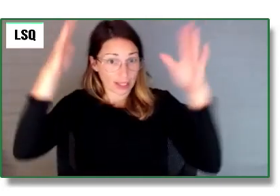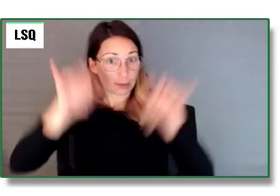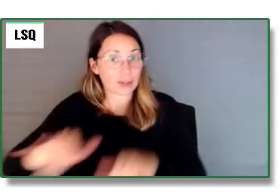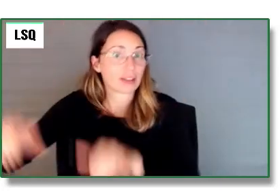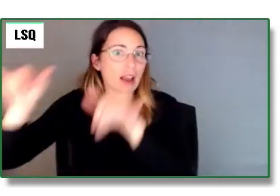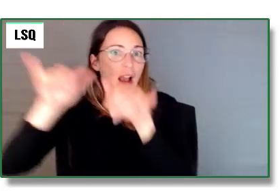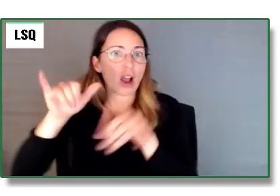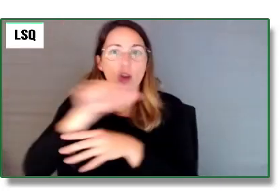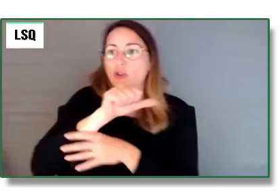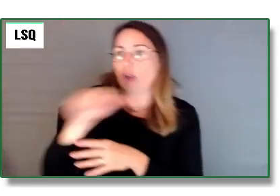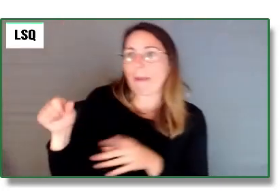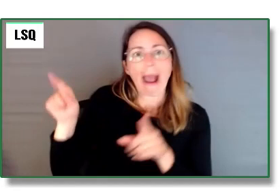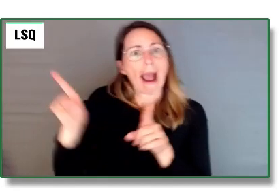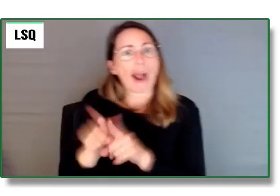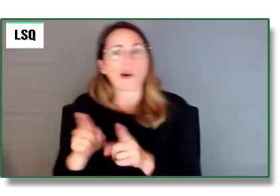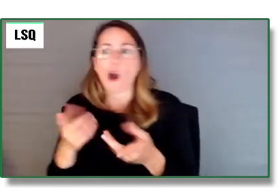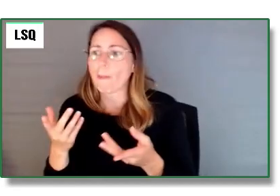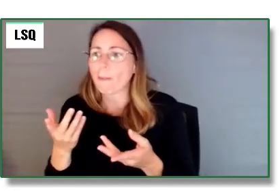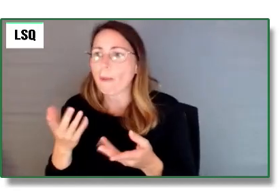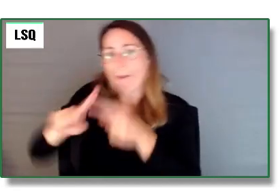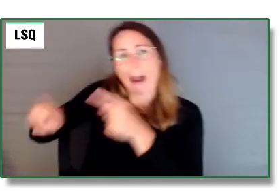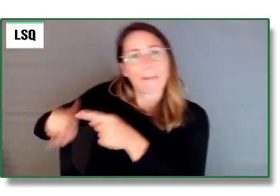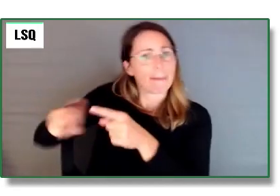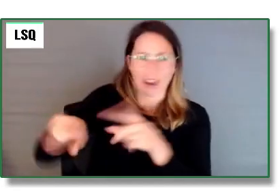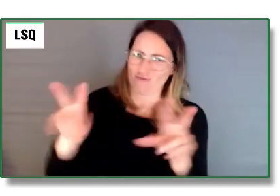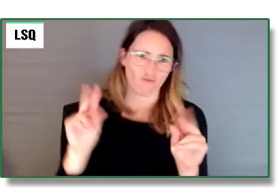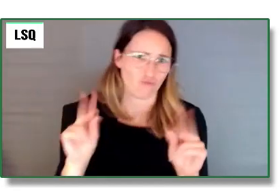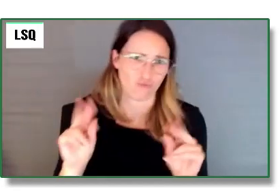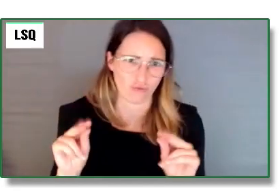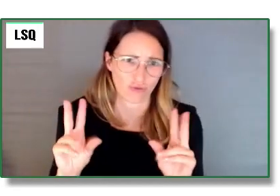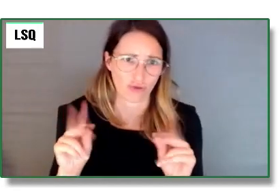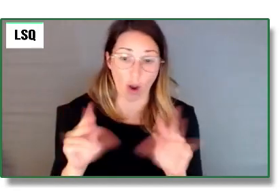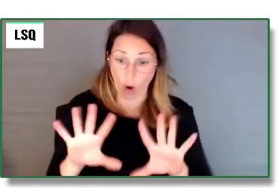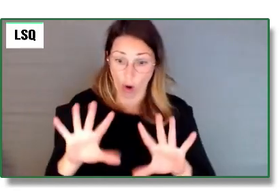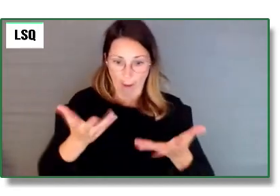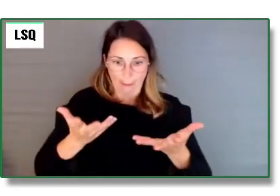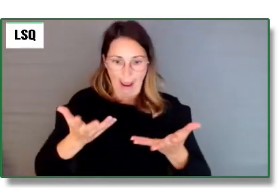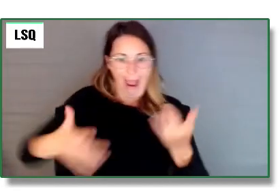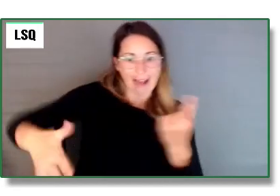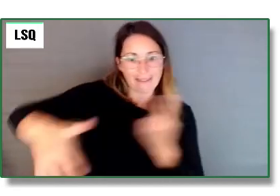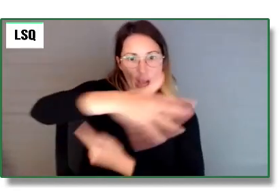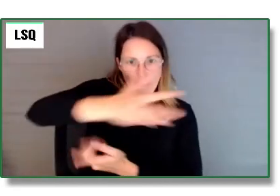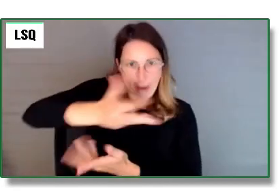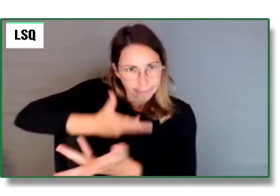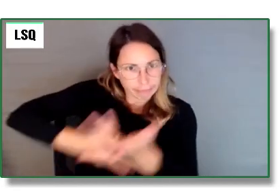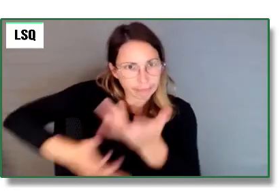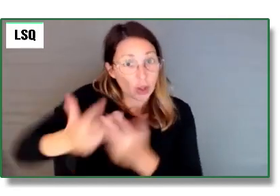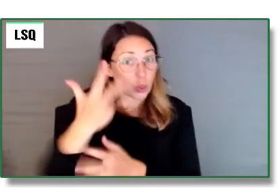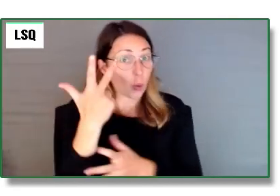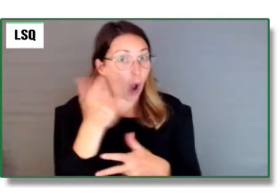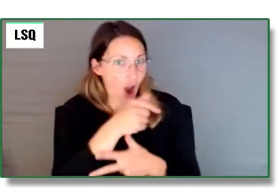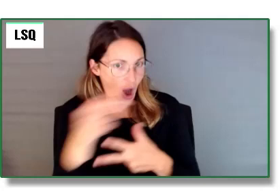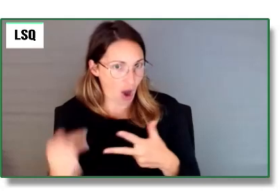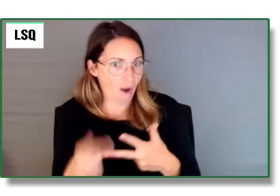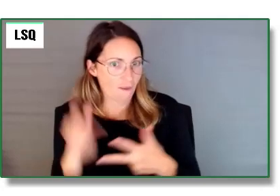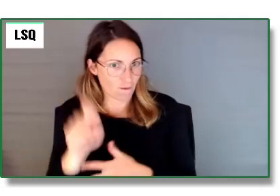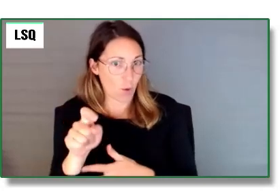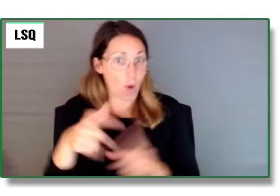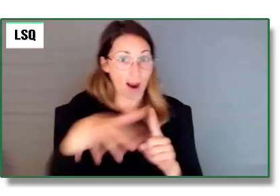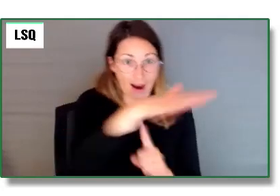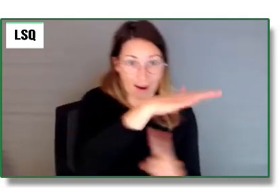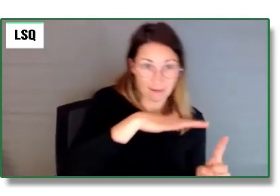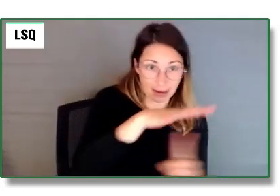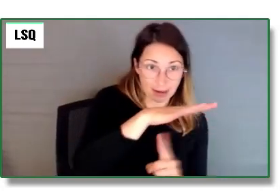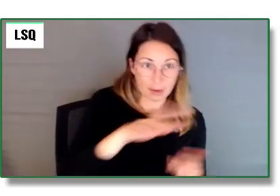toute interaction entre une personne et son environnement, nous devons tenir compte de 3 éléments: l'environnement, les informations et les personnes qui nous